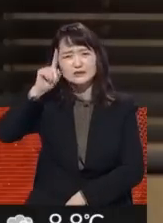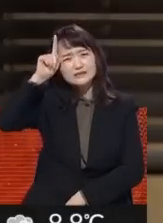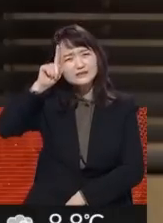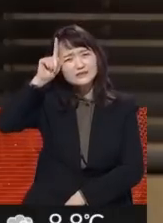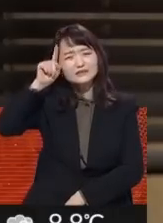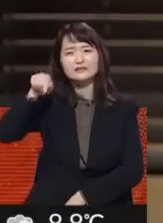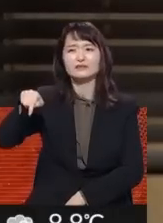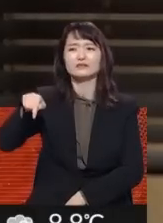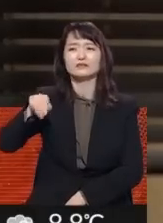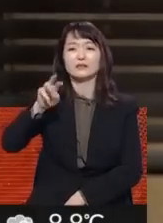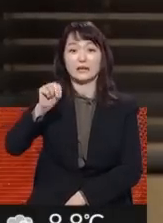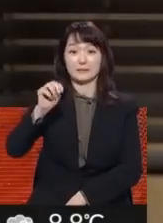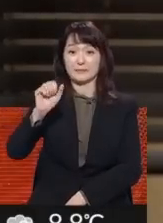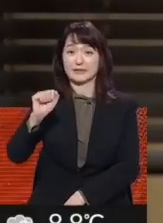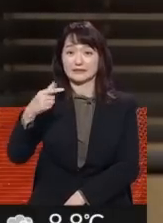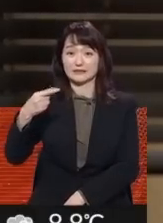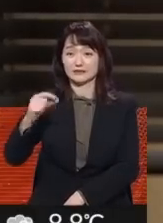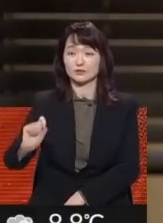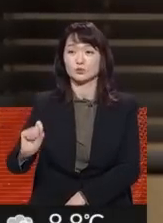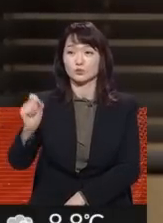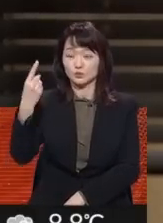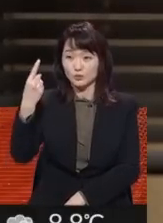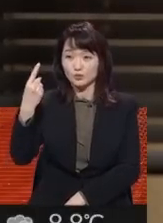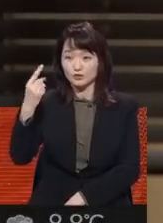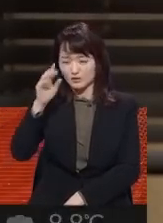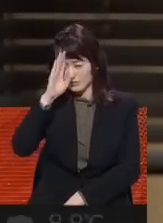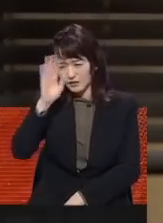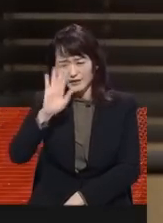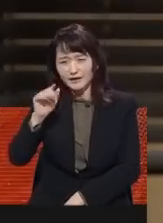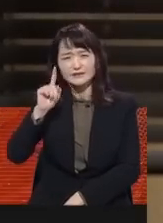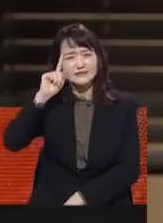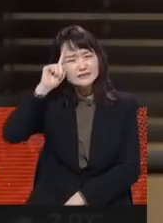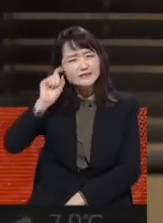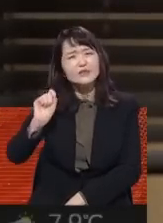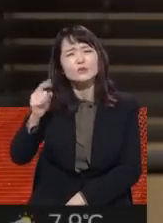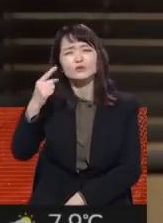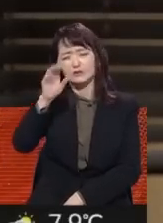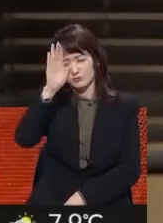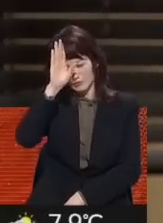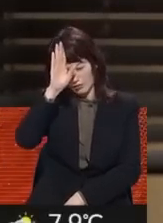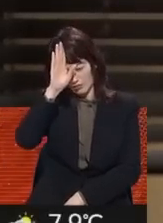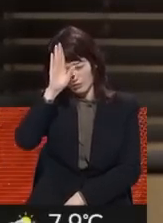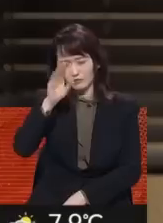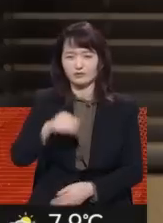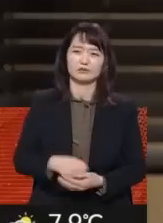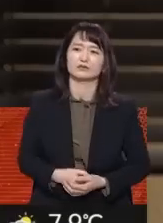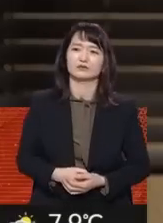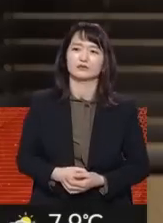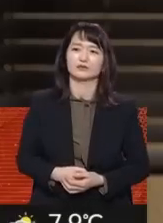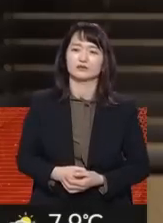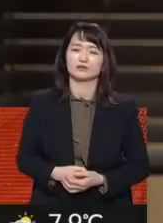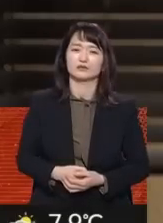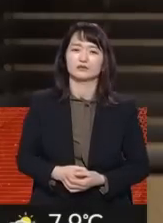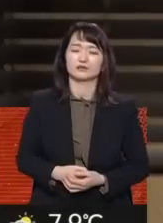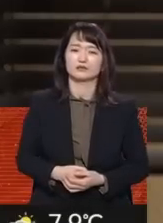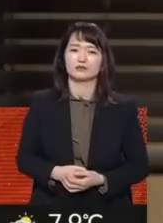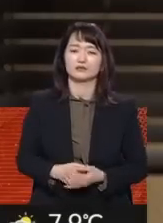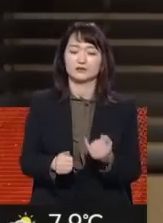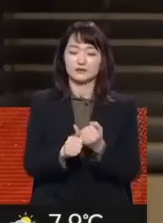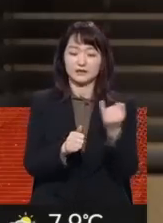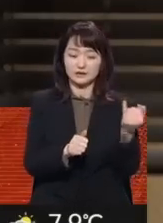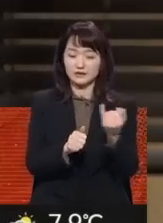주면 MSG 때문에 병이 걸리는게 아니라 스트레스 때문에 병에 걸려요 이거는 양당사자가 말을 맞게